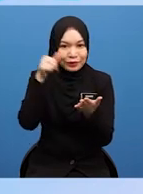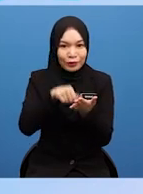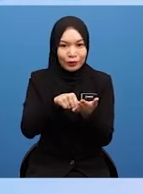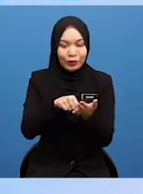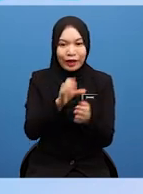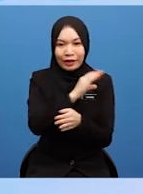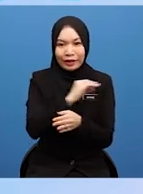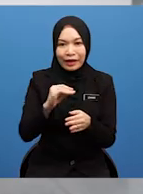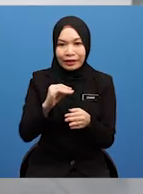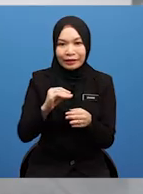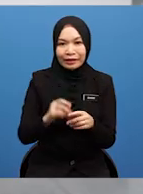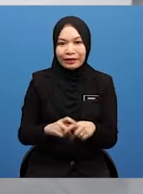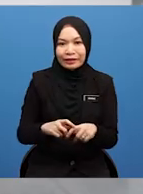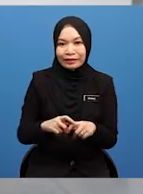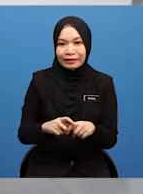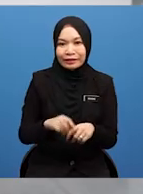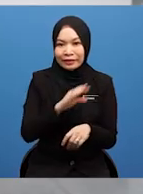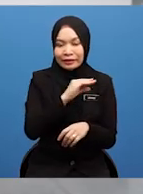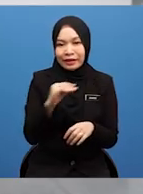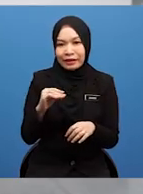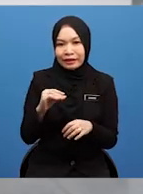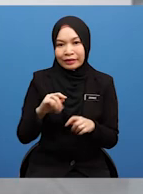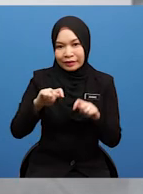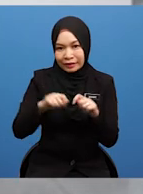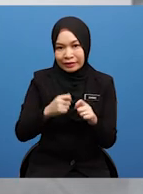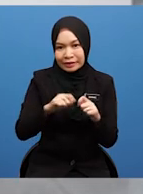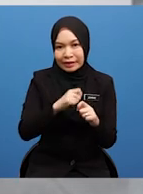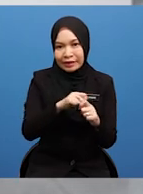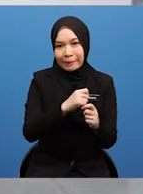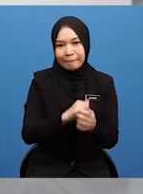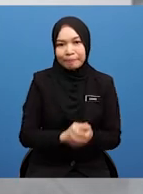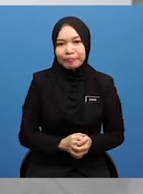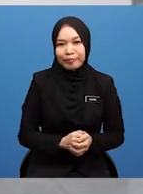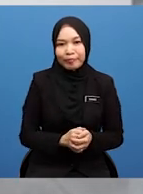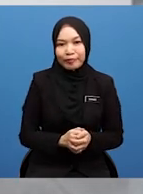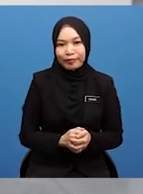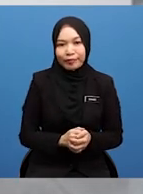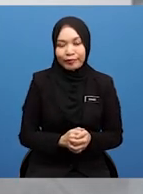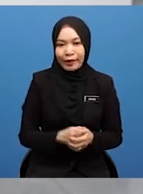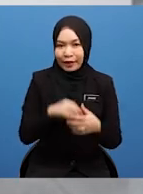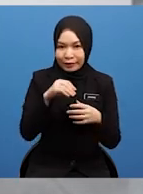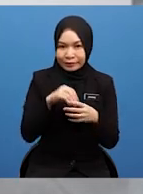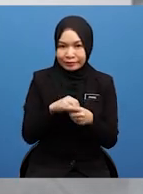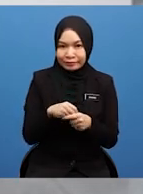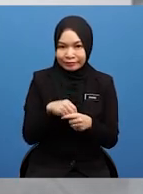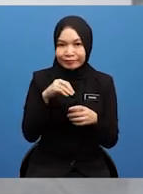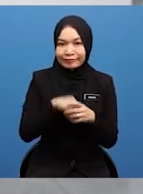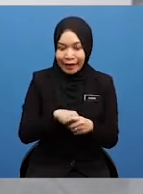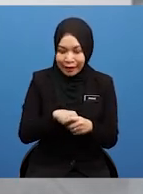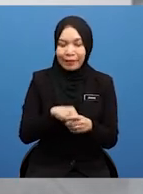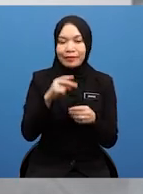transparent episode sebelum ini yang mana Plaza pajak perlu paham dan mengaplikasikannya dalam hasil karya masing-masing